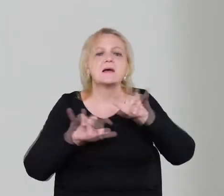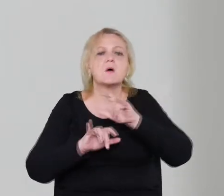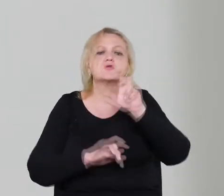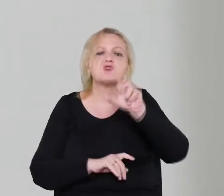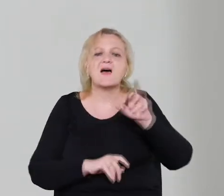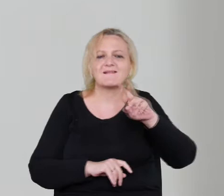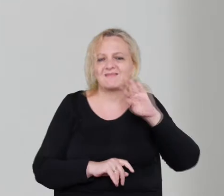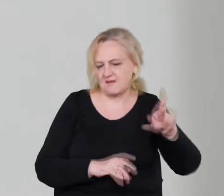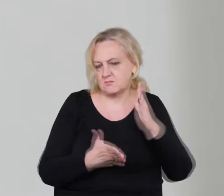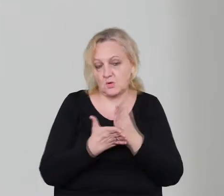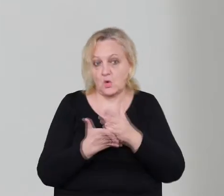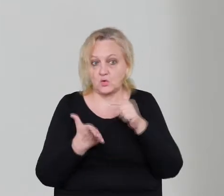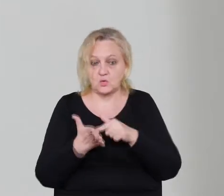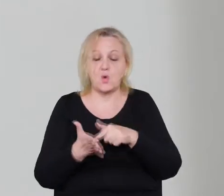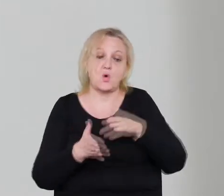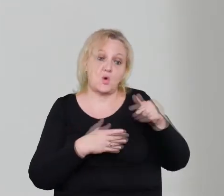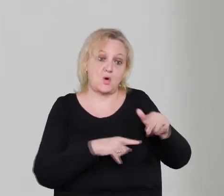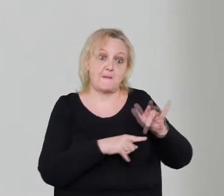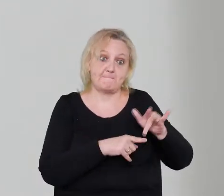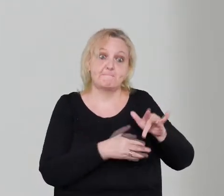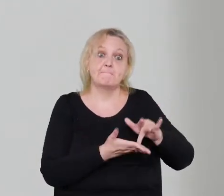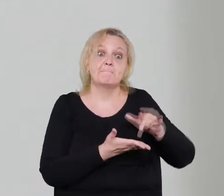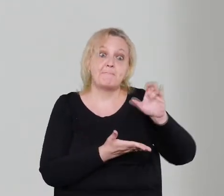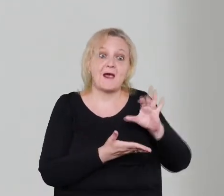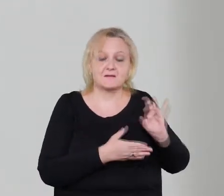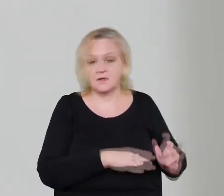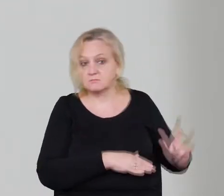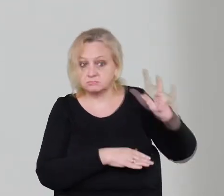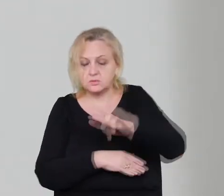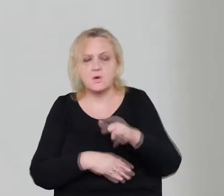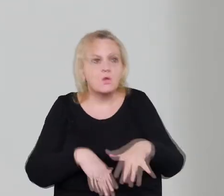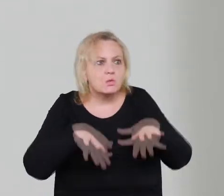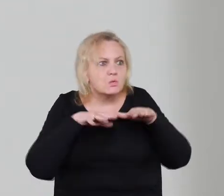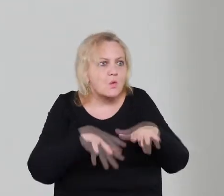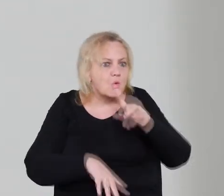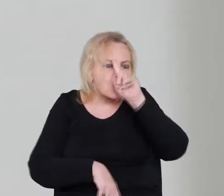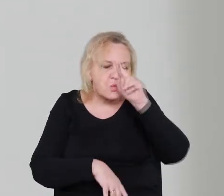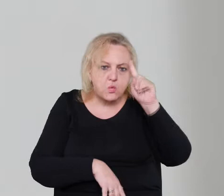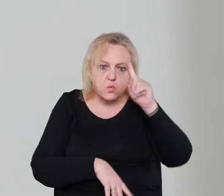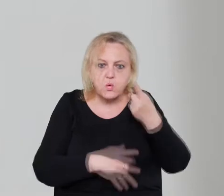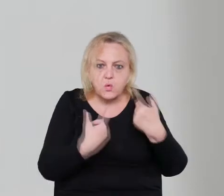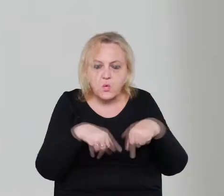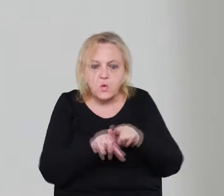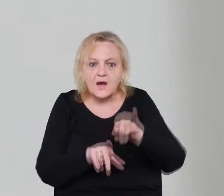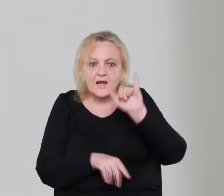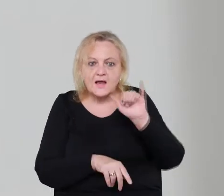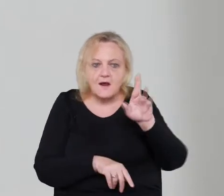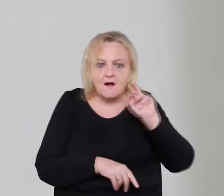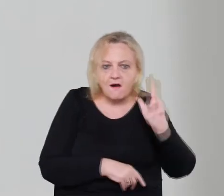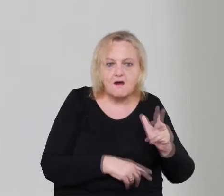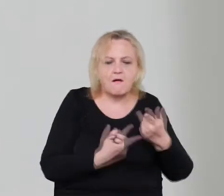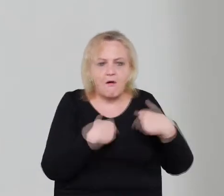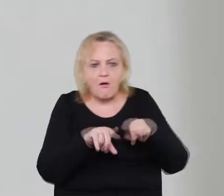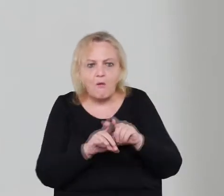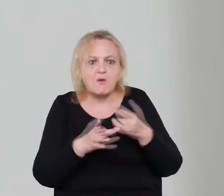No i faktycznie tym korytarzem z bagdadu zaczęła się pojawiać rosnąca ilość osób obywatelstwa izraelskiego tudzież innych